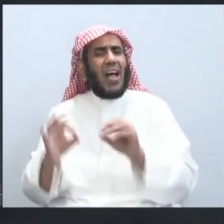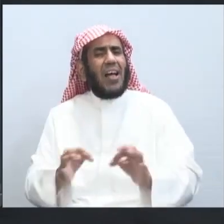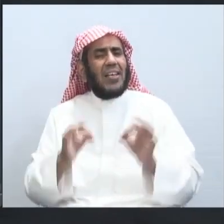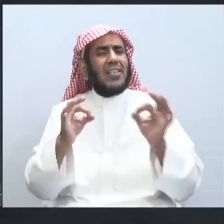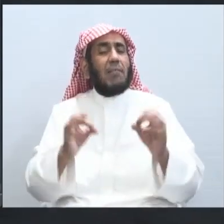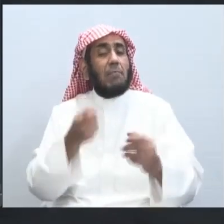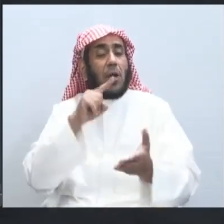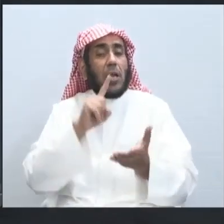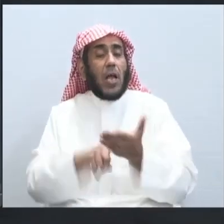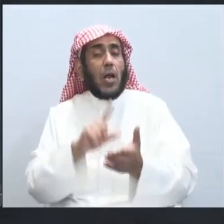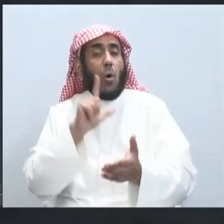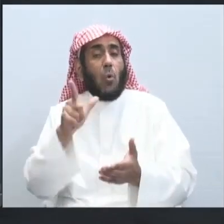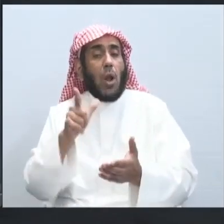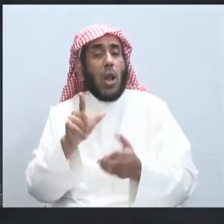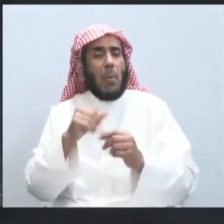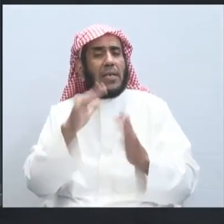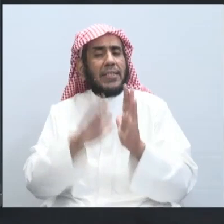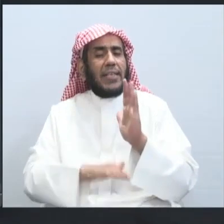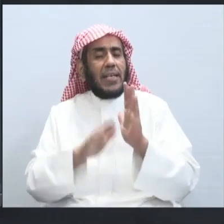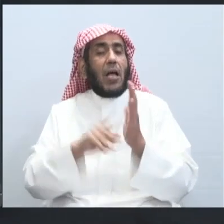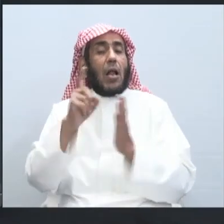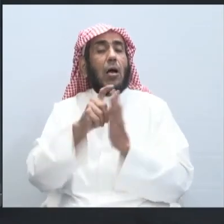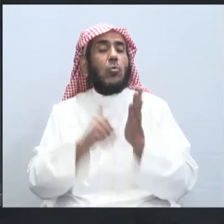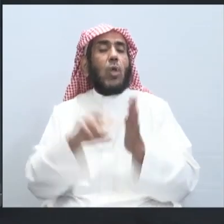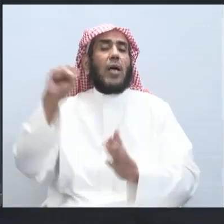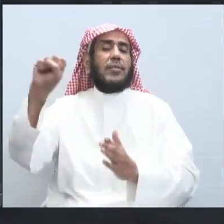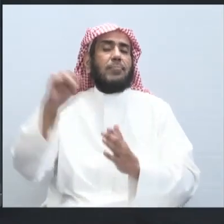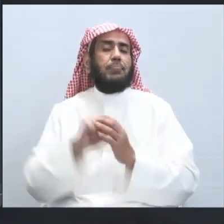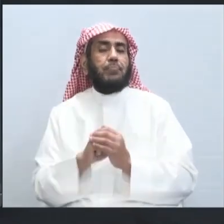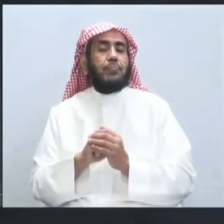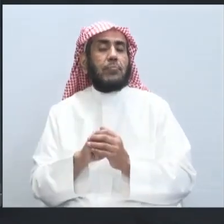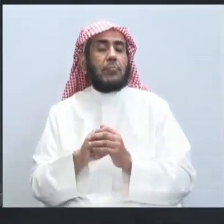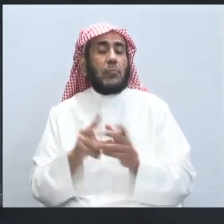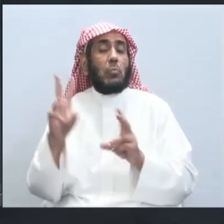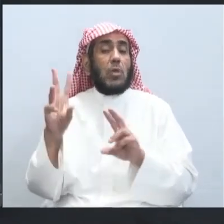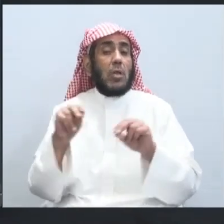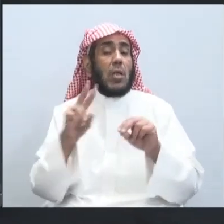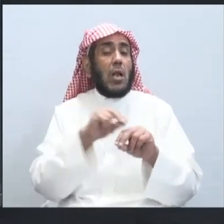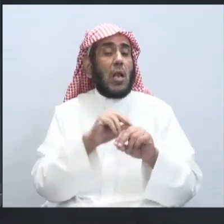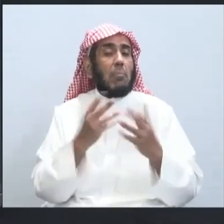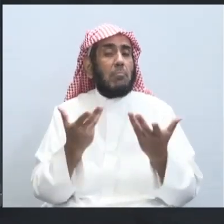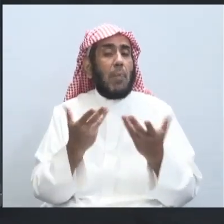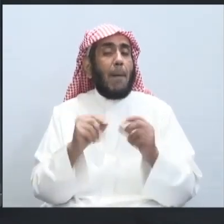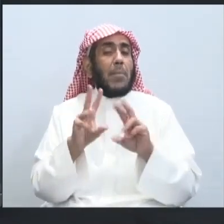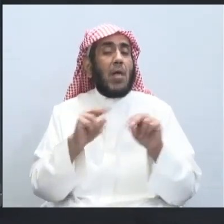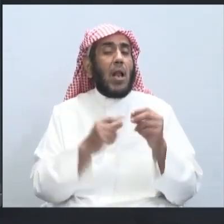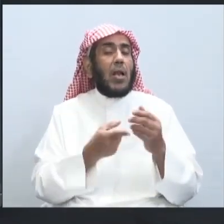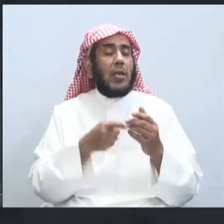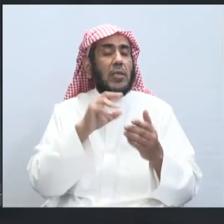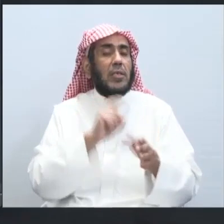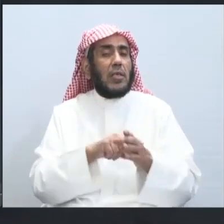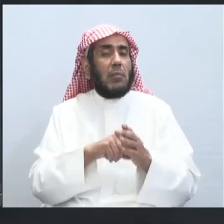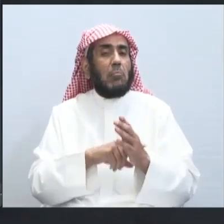فاننا نقول هنا مما يندرج تحت القانون الخاص ومثلنا على ذلك بمثال عندما